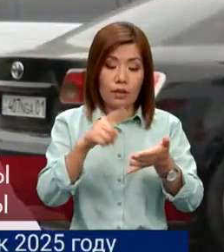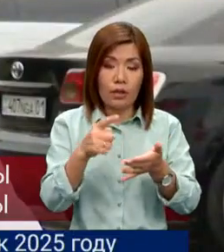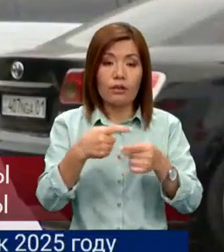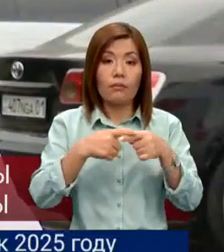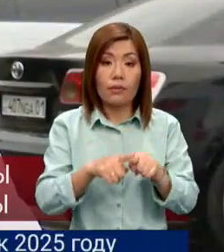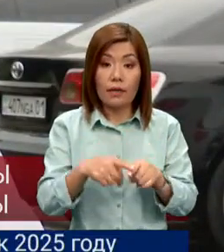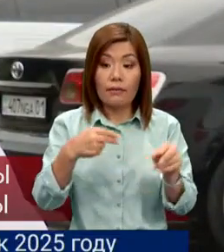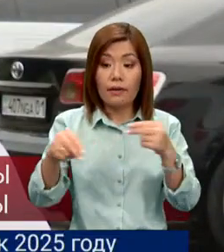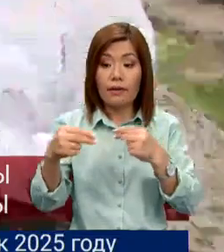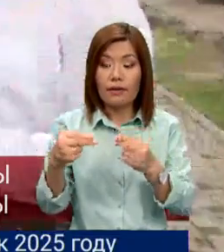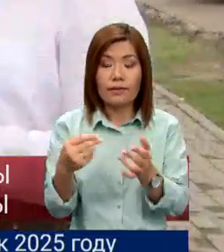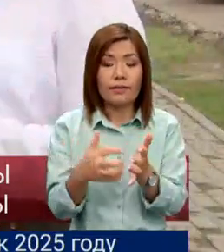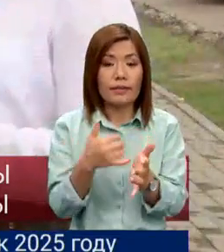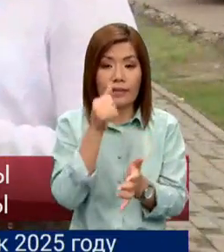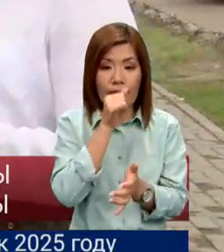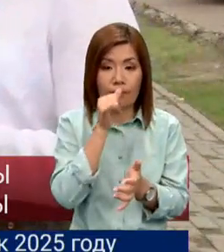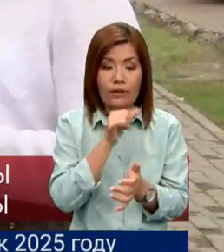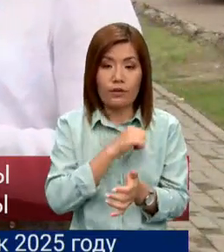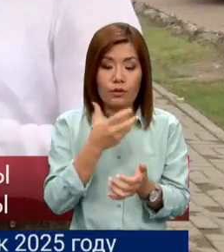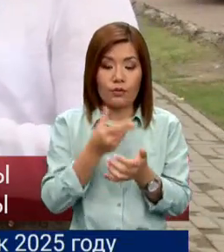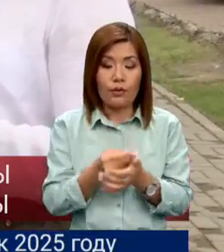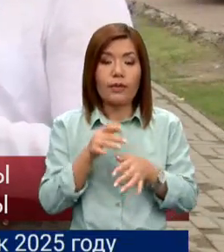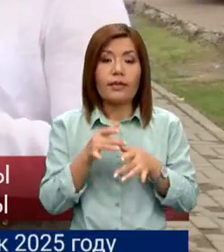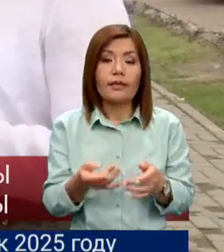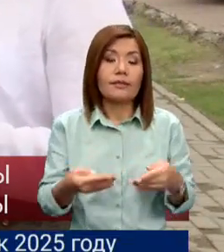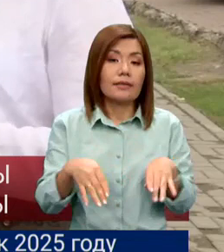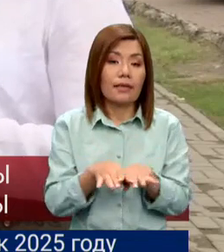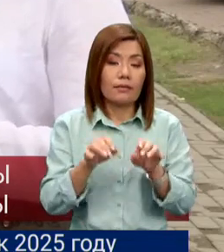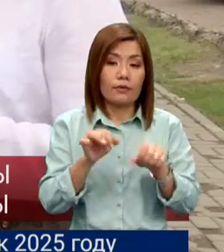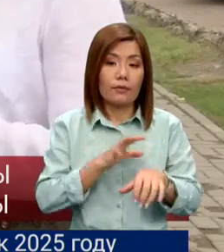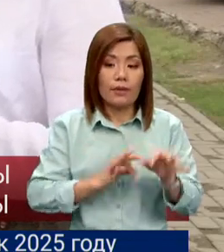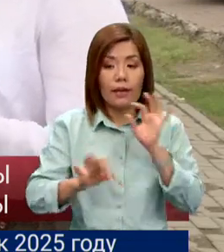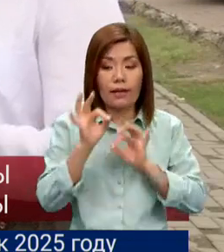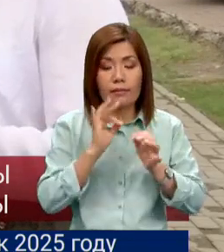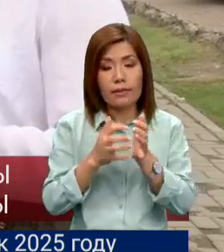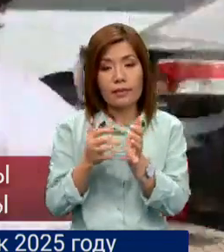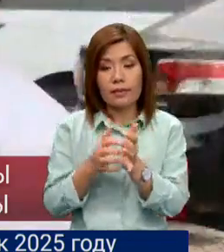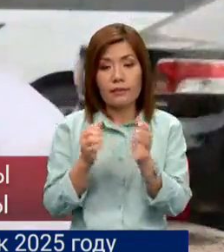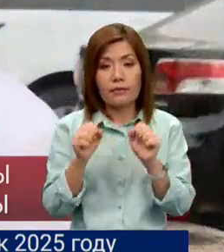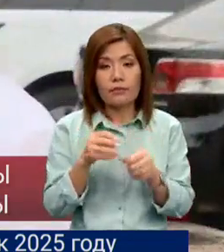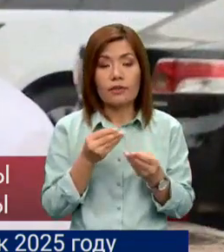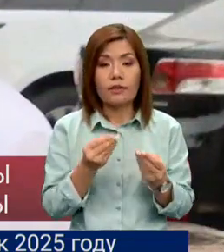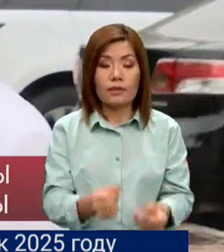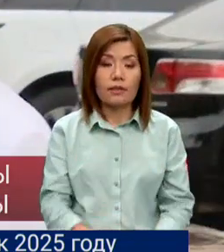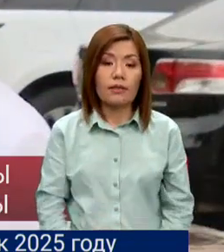алуға шамасы жетпеген кәсіпкерлер ісін жабады. Салдарынан дәрілік заттардың тапшылығы да болуы ықтимал